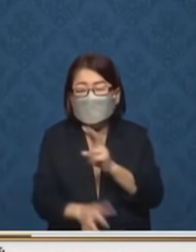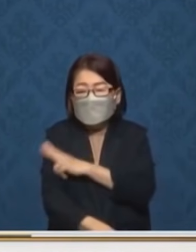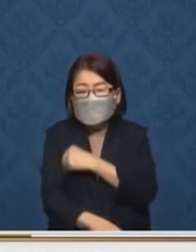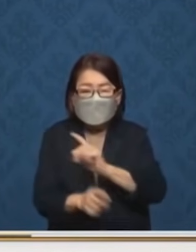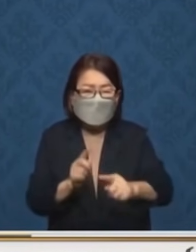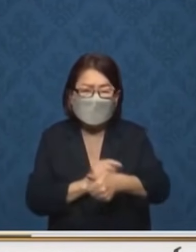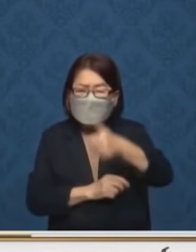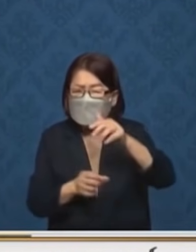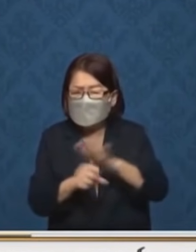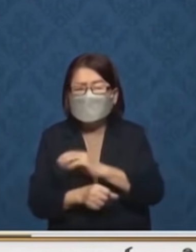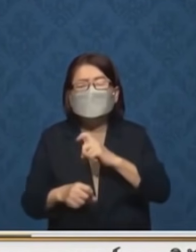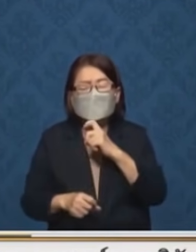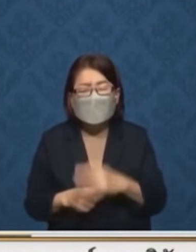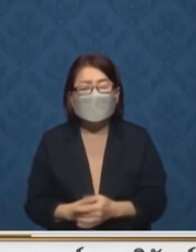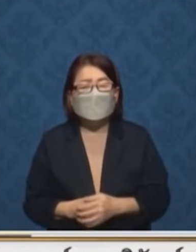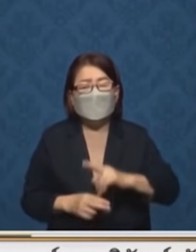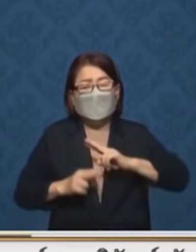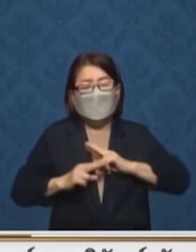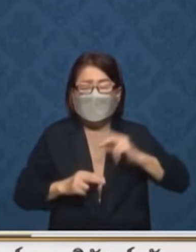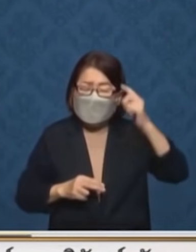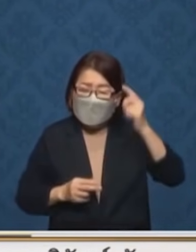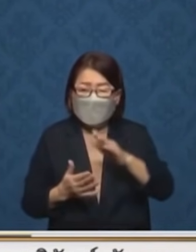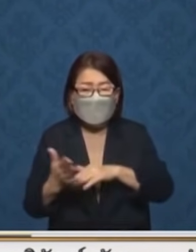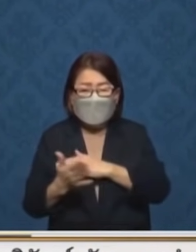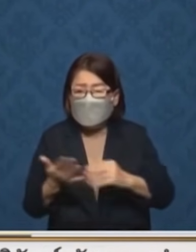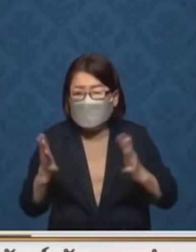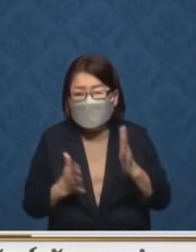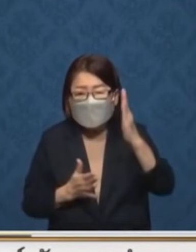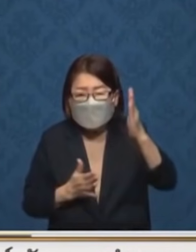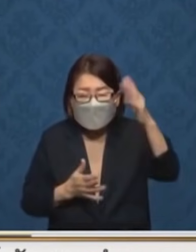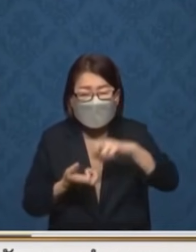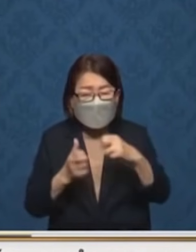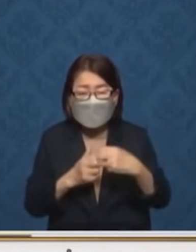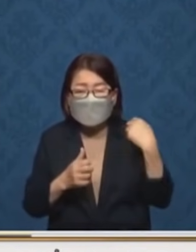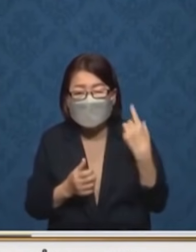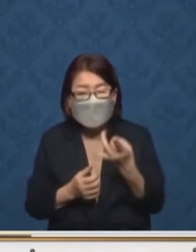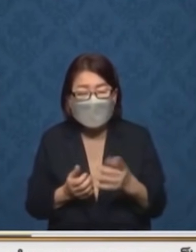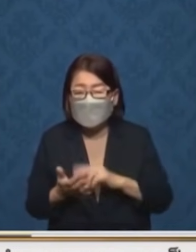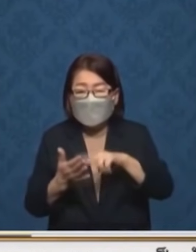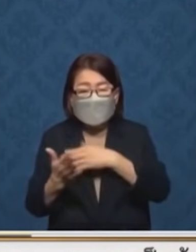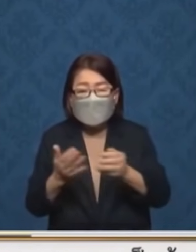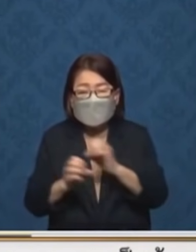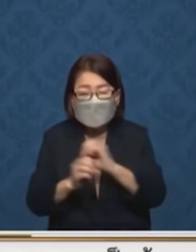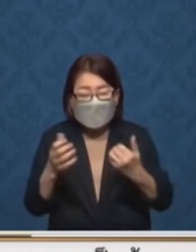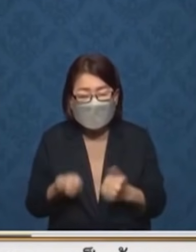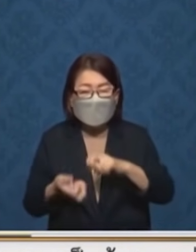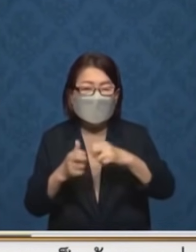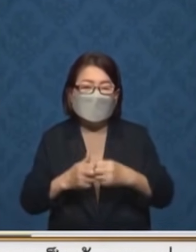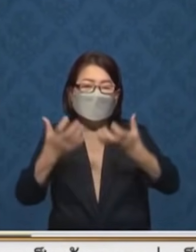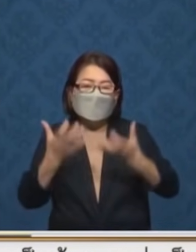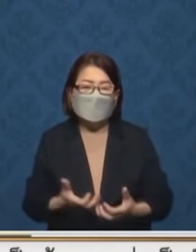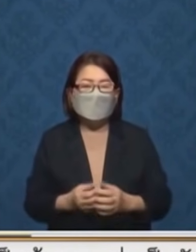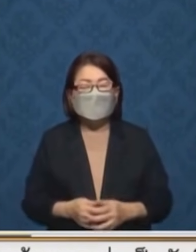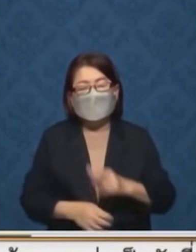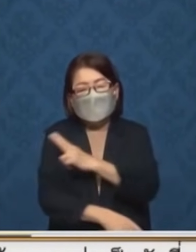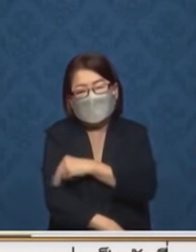ท่านไม่ได้วางแผนเพื่อรองรับสถานการณ์แล้วก็พาประเทศเดินทางมาถึงจุดวิกฤตจนสาธารณสุขไทยล้ม